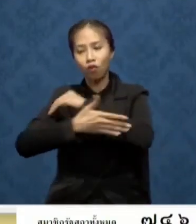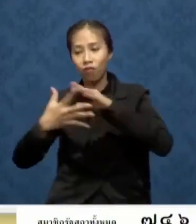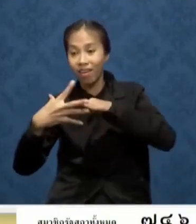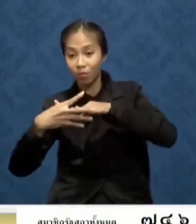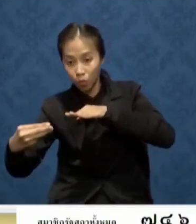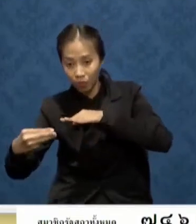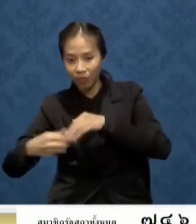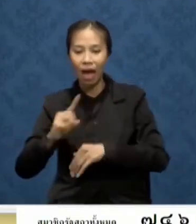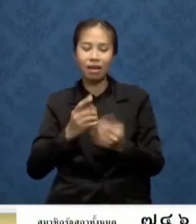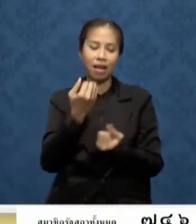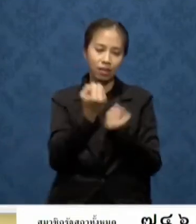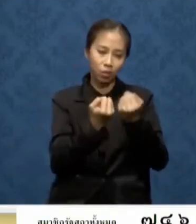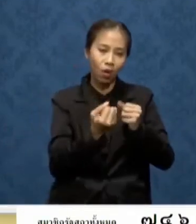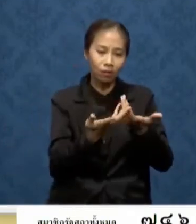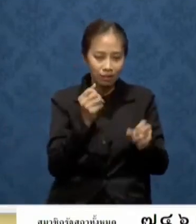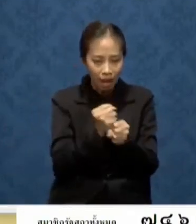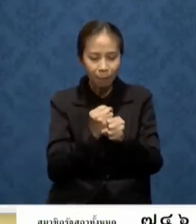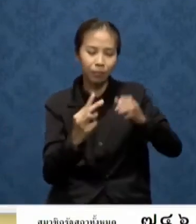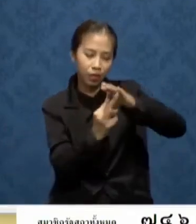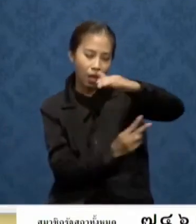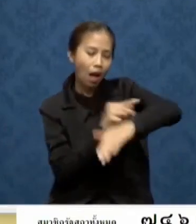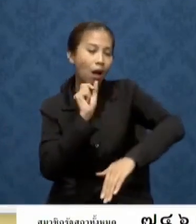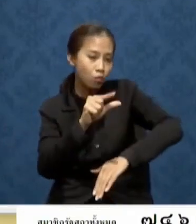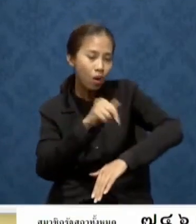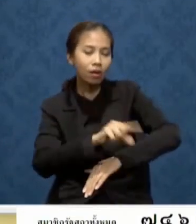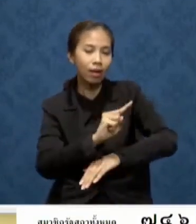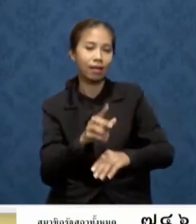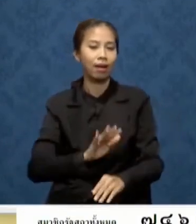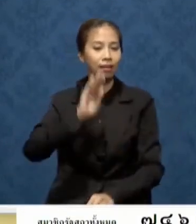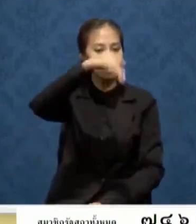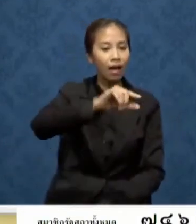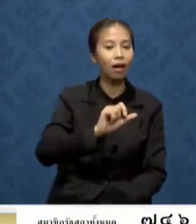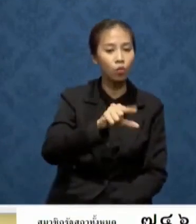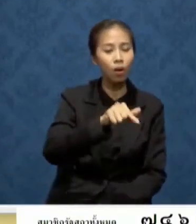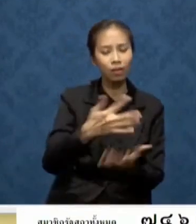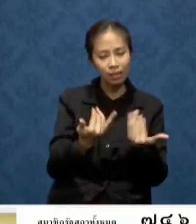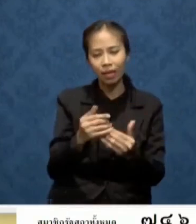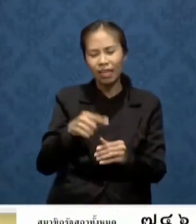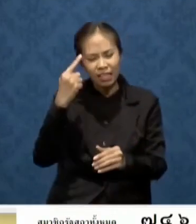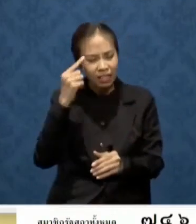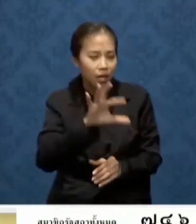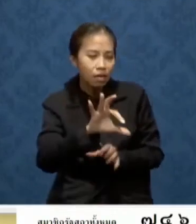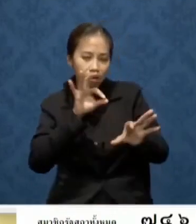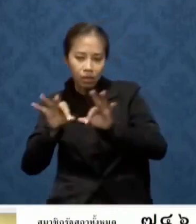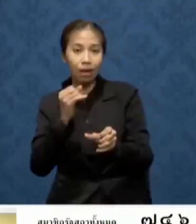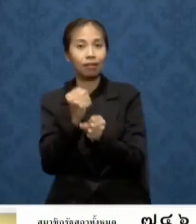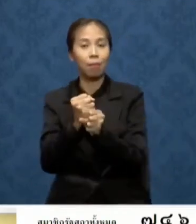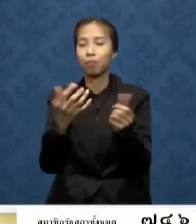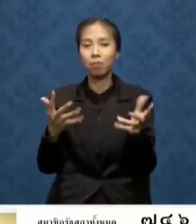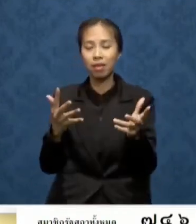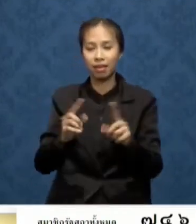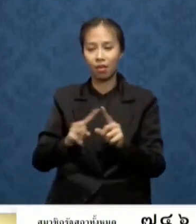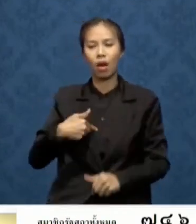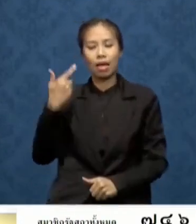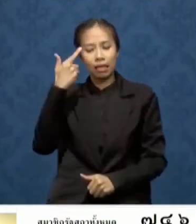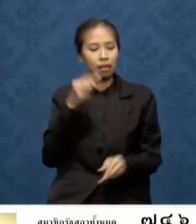จะทำ Motorwayแตนี่ดไม่เลือกคจะทำมหมดทุกอย่างแค่หาทางมาสร้างวงกั ในเขีดทางเด